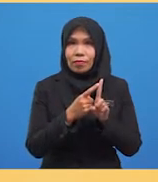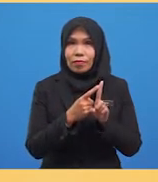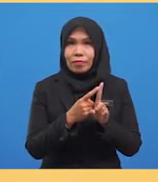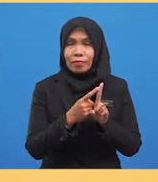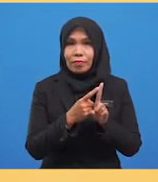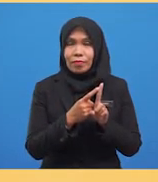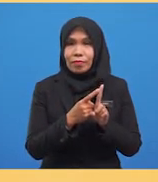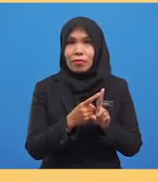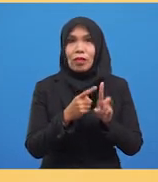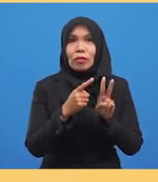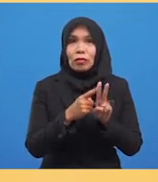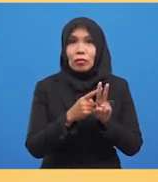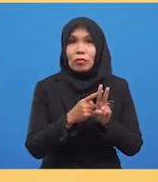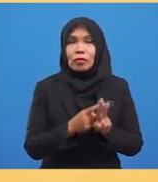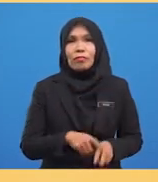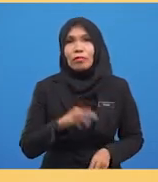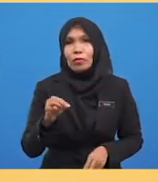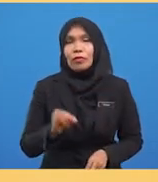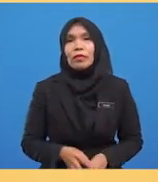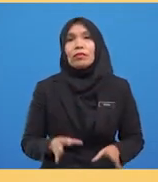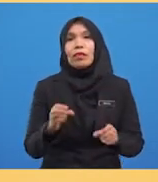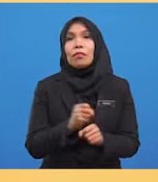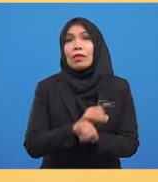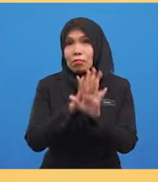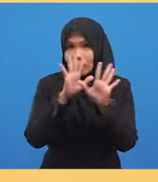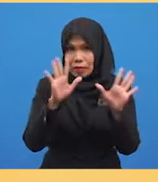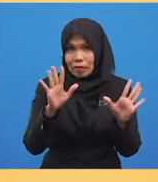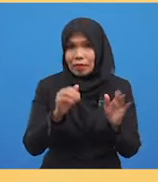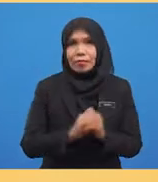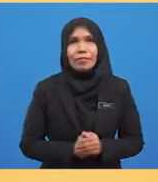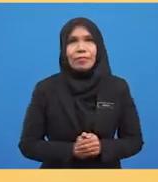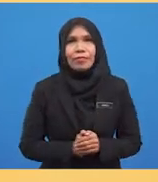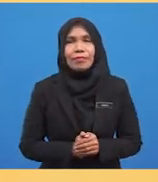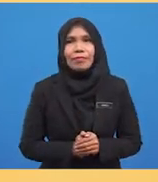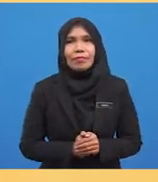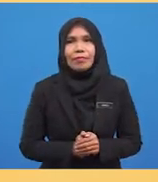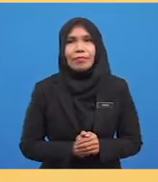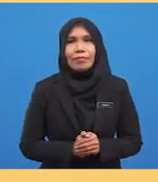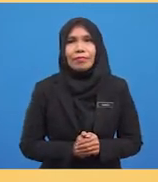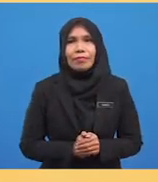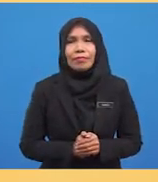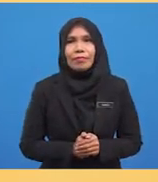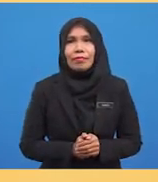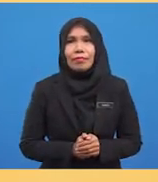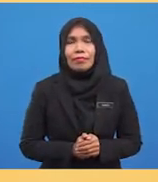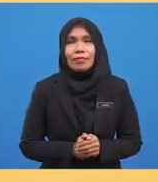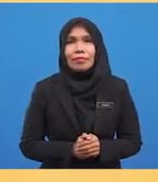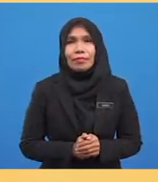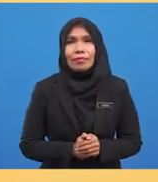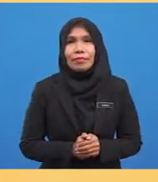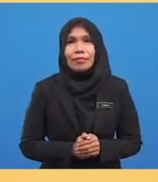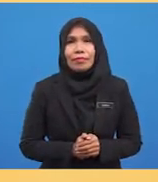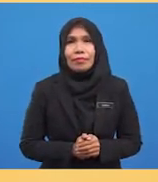dapat menjelaskan tema dan sekurang-kurangnya dua persoalan serta gaya